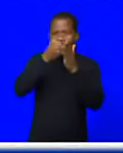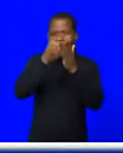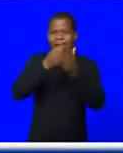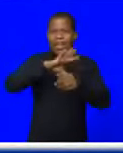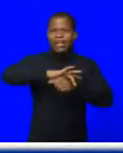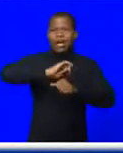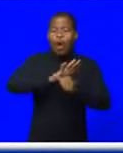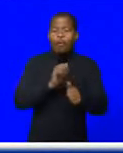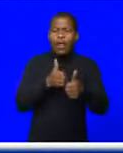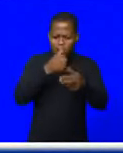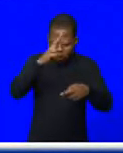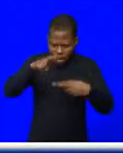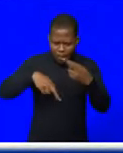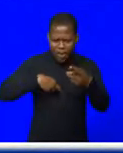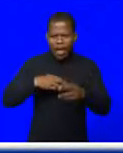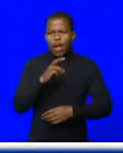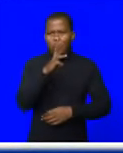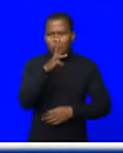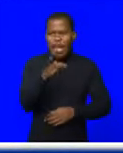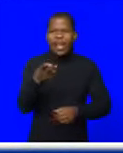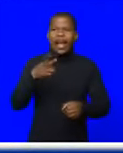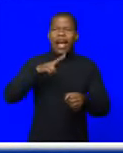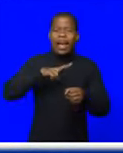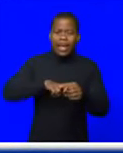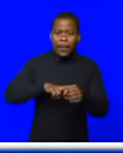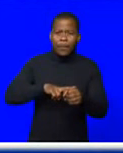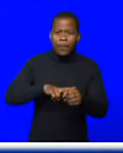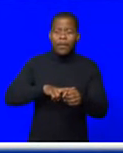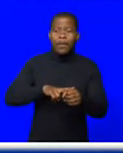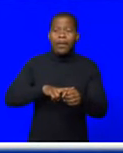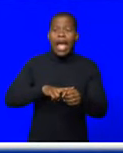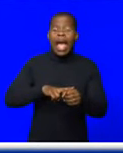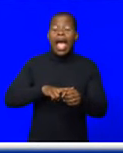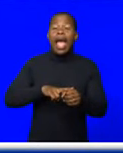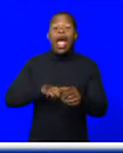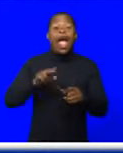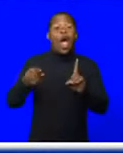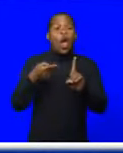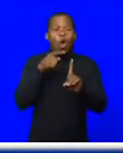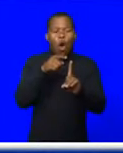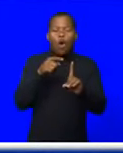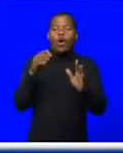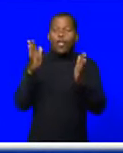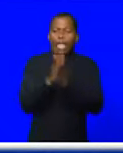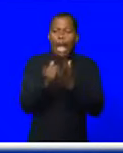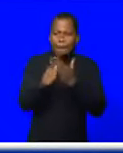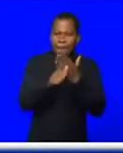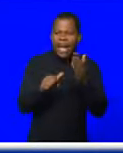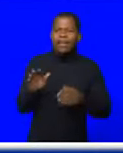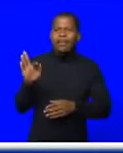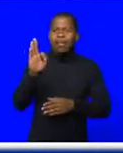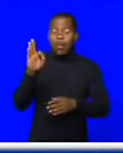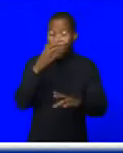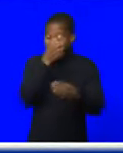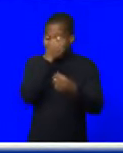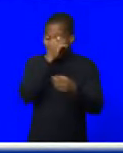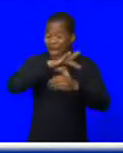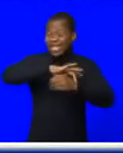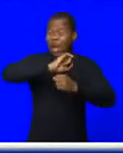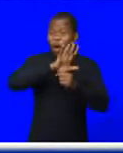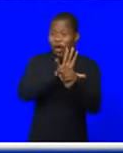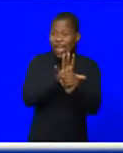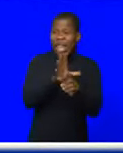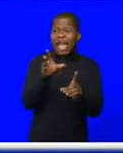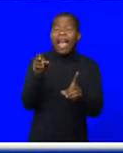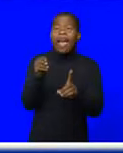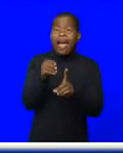lomdzalayo Prince of Wales yatholakala ukuthi unawo lo mkhuhlane mhlati lishumi kulenyanga kulandzela ukuthi ahlangane